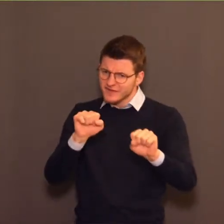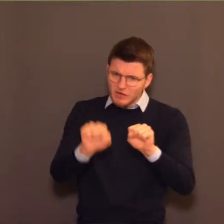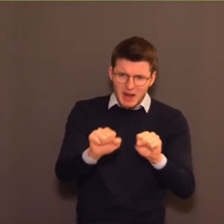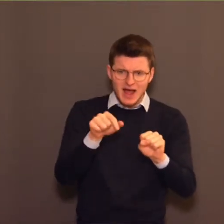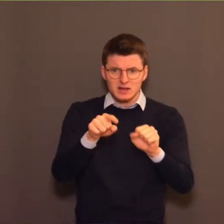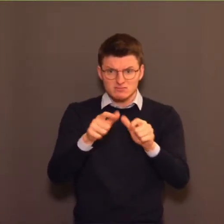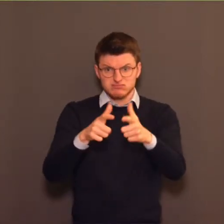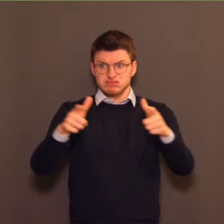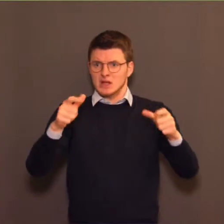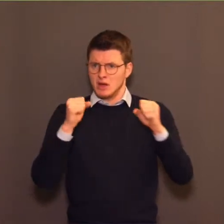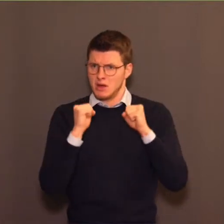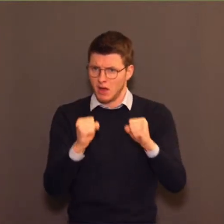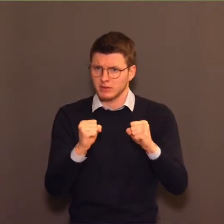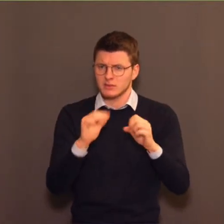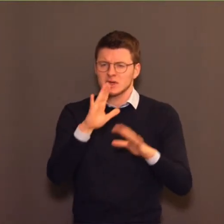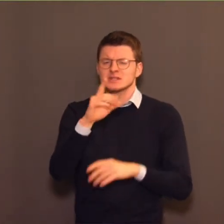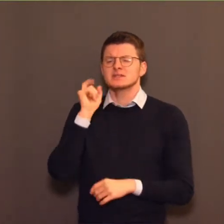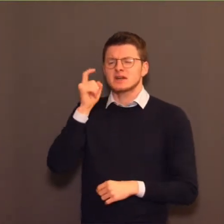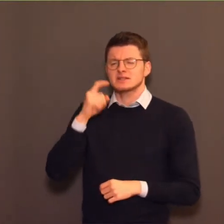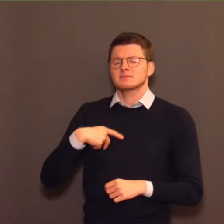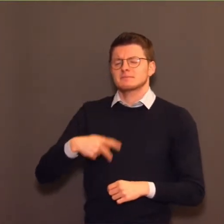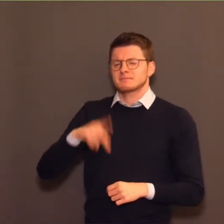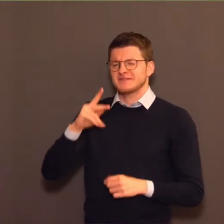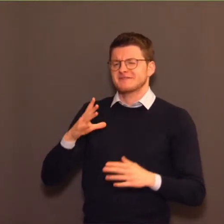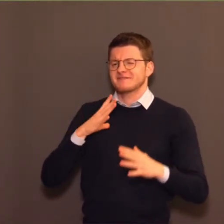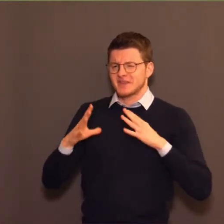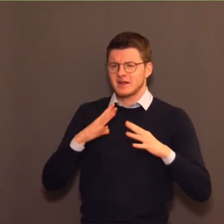hierover straks enkele projecties tonen.